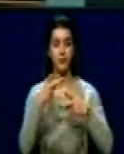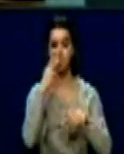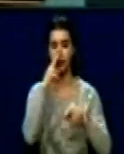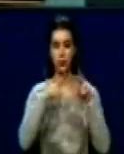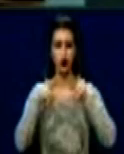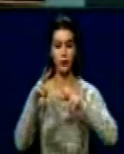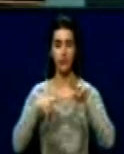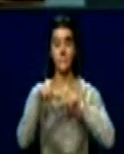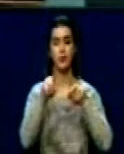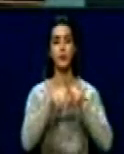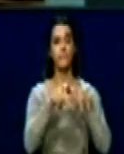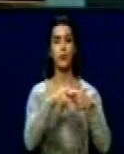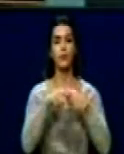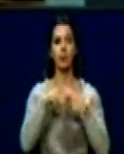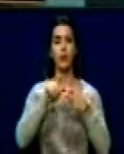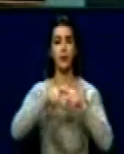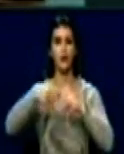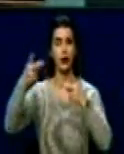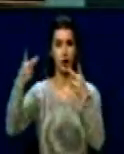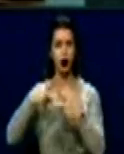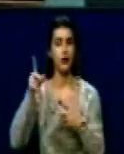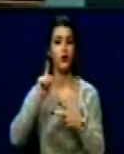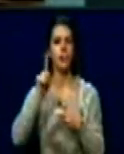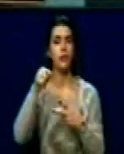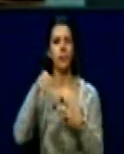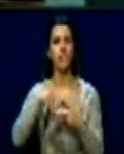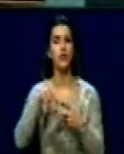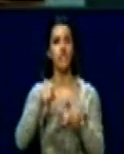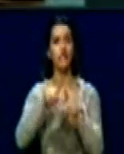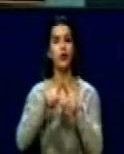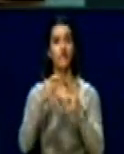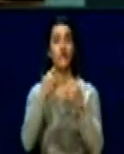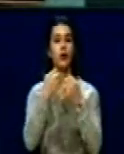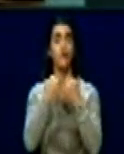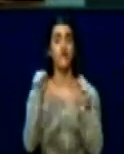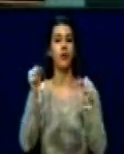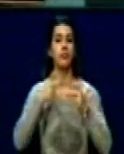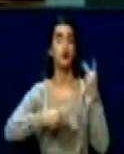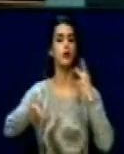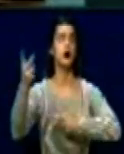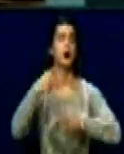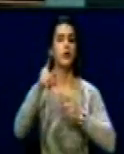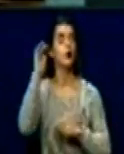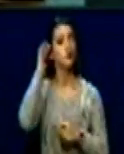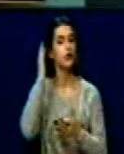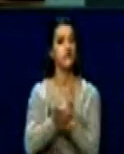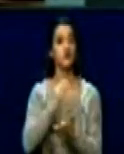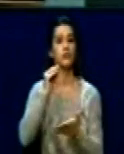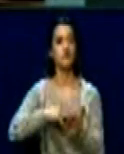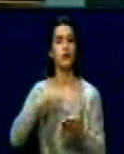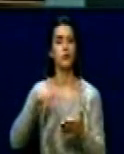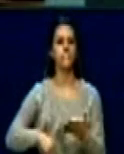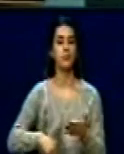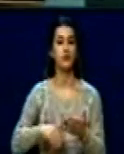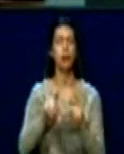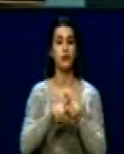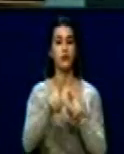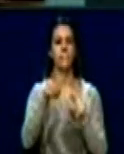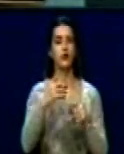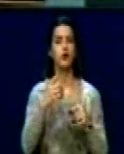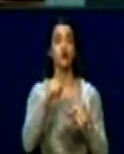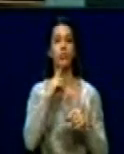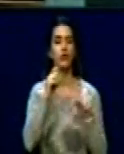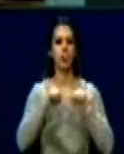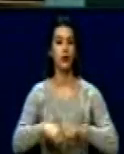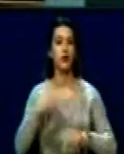rënjes së importit, por më shumë i atribuohet marrëveshjes për tregti të lirë që e ka nënshkruar Ministria e Tregtisë dhe Industrisë apo Qeveria e Republikës Kosovës